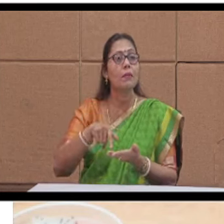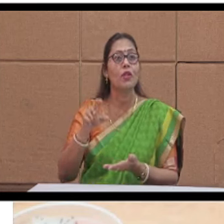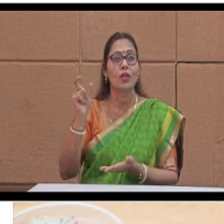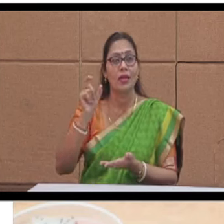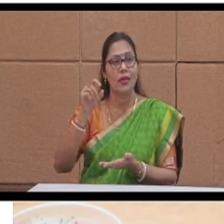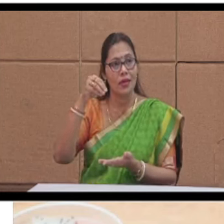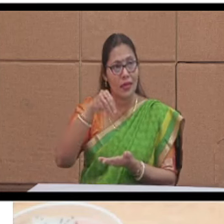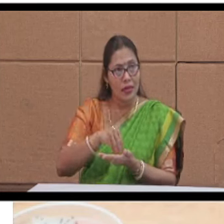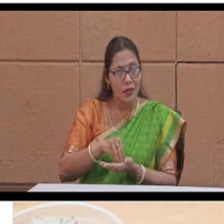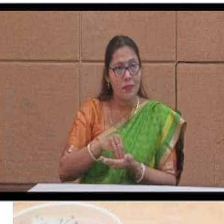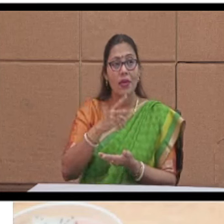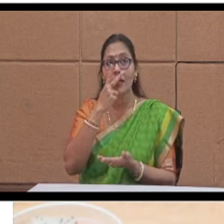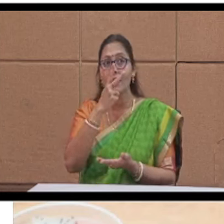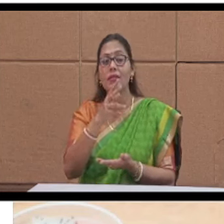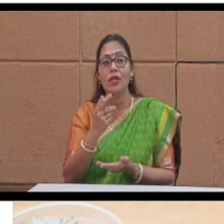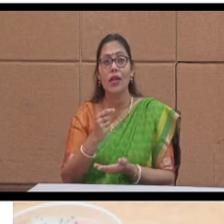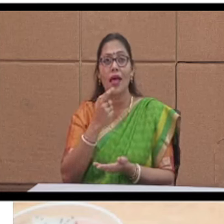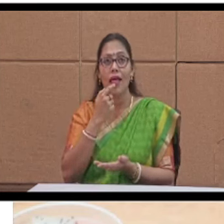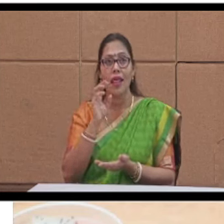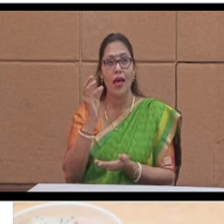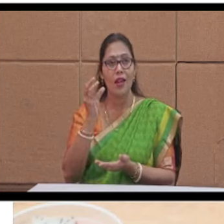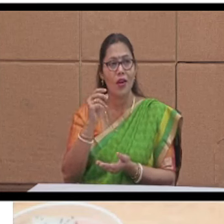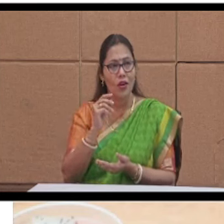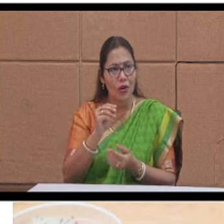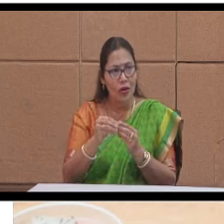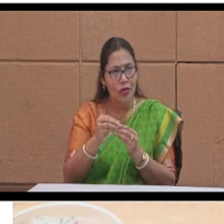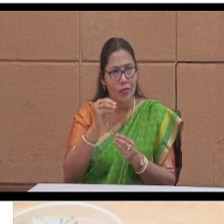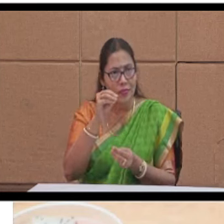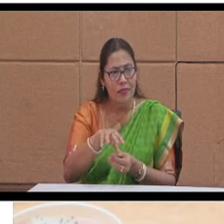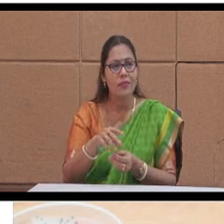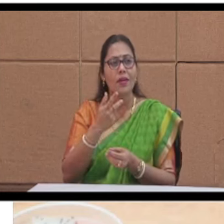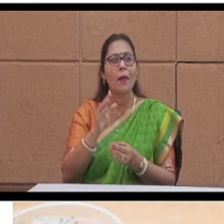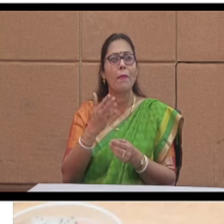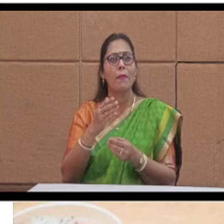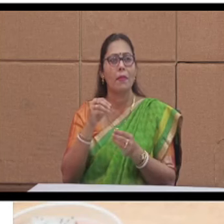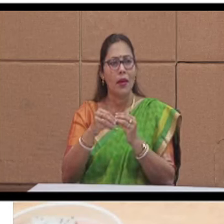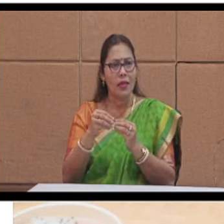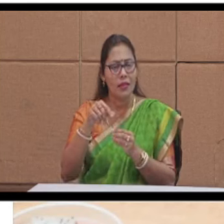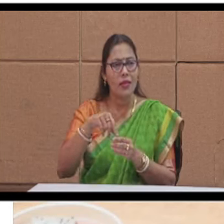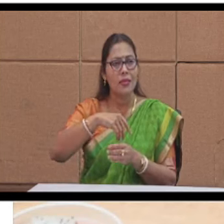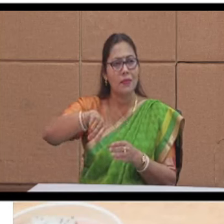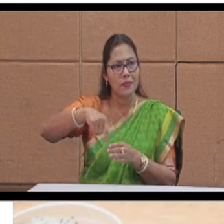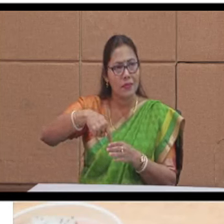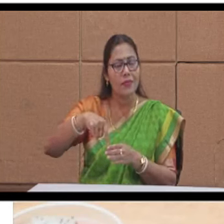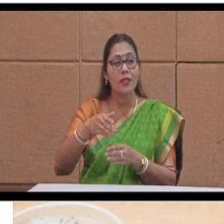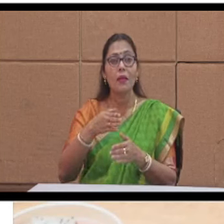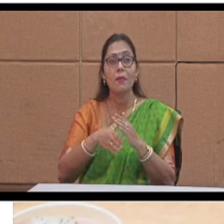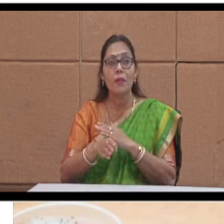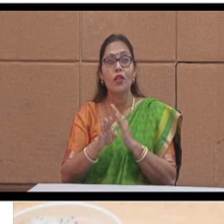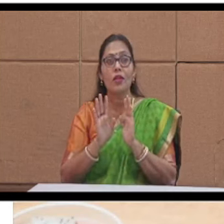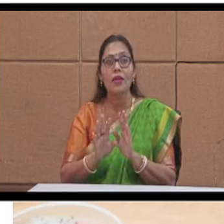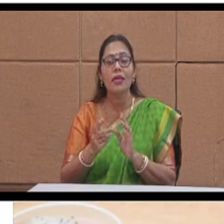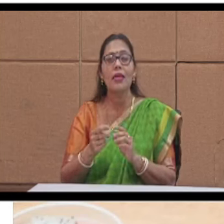ডিম ছাড়া উকি মারছে টমেটোর টুকরো কিছু গাছের পাতা আর ভেতরে লুকিয়ে